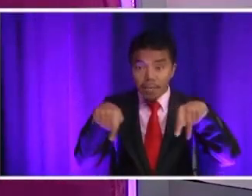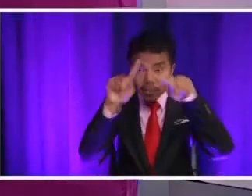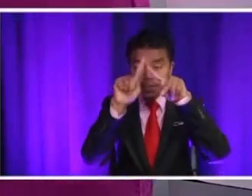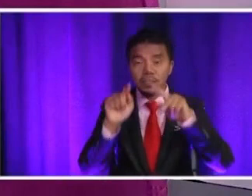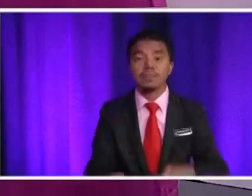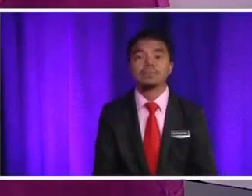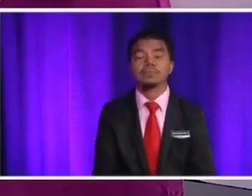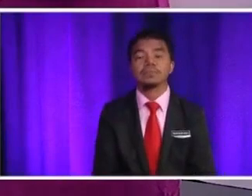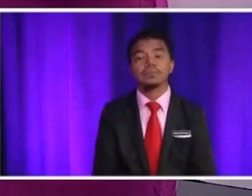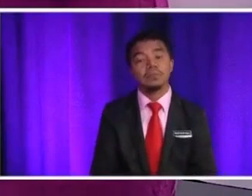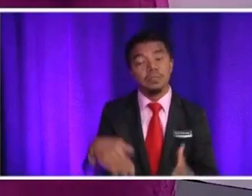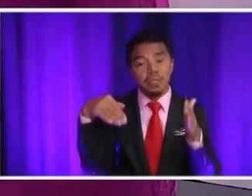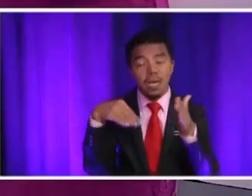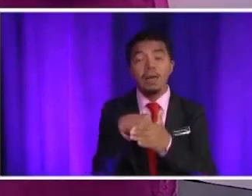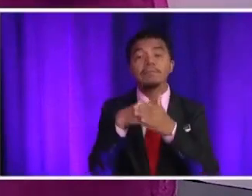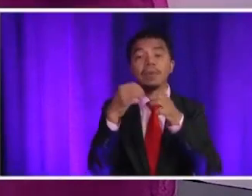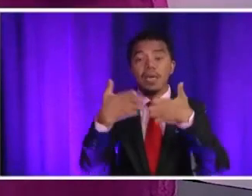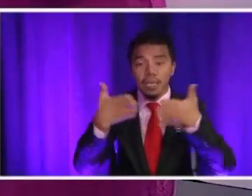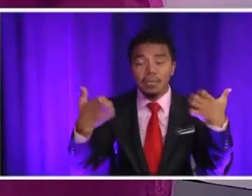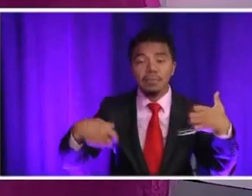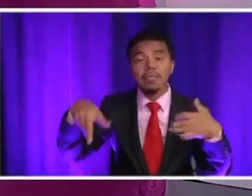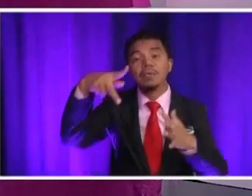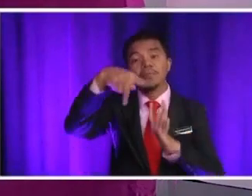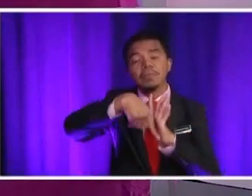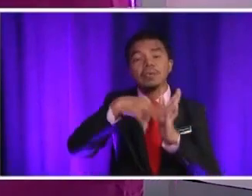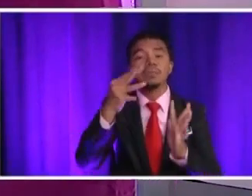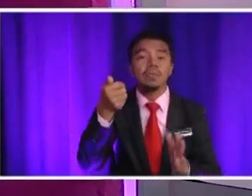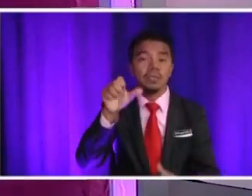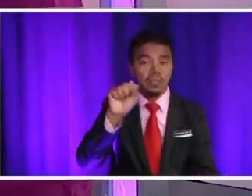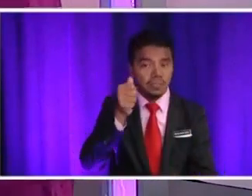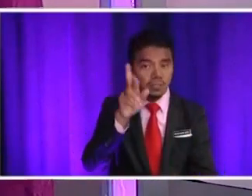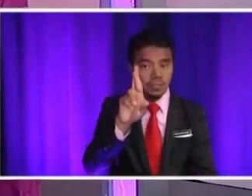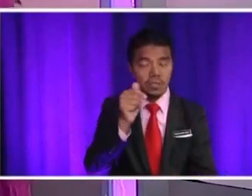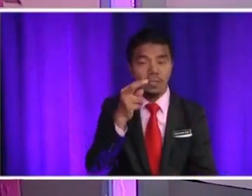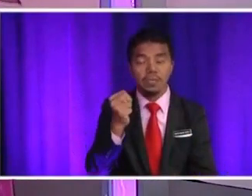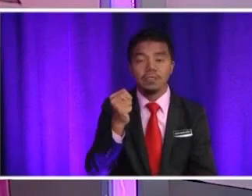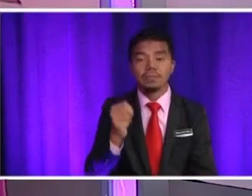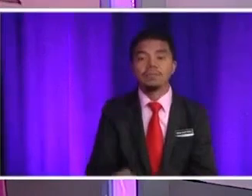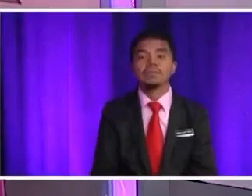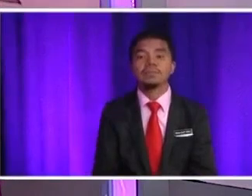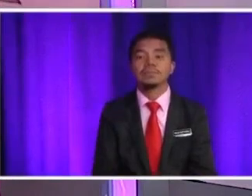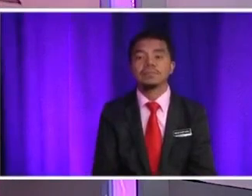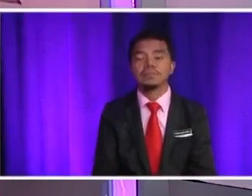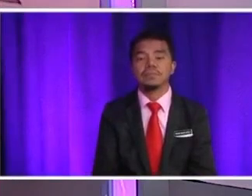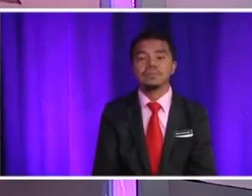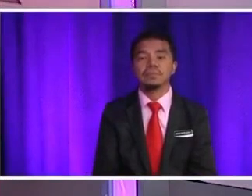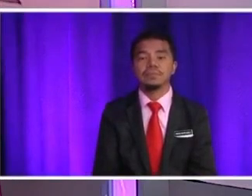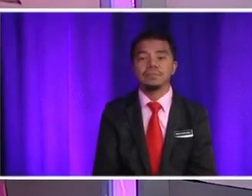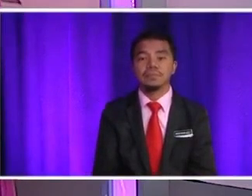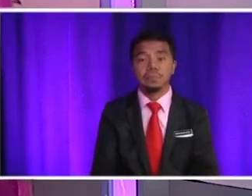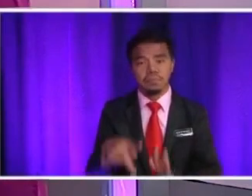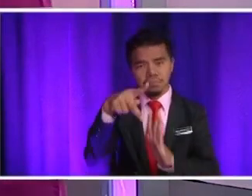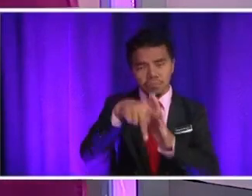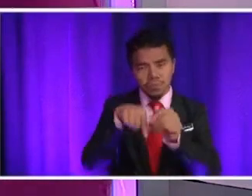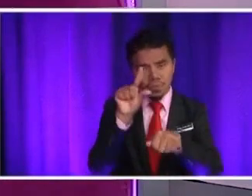dalam elemen pemasaran. Bagi memastikan produk itu, maklumat itu diperoleh oleh pengguna dengan tepat dan